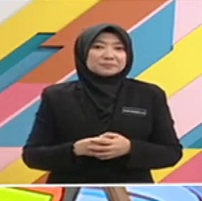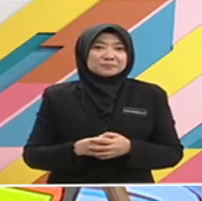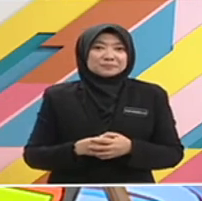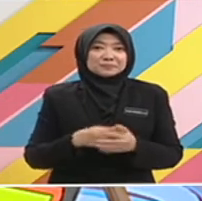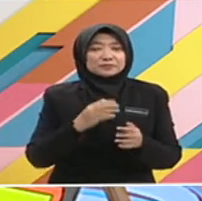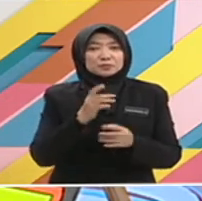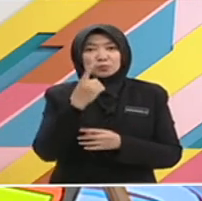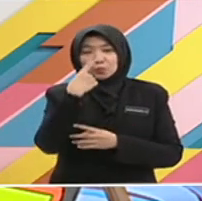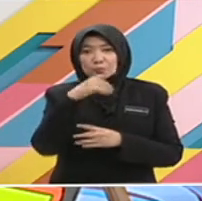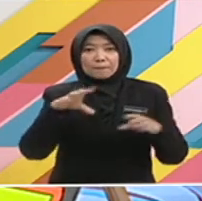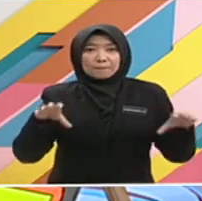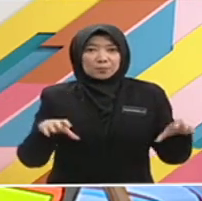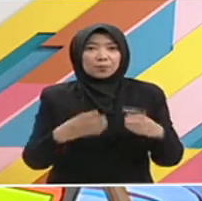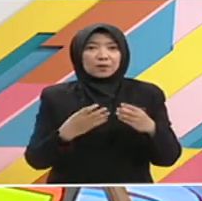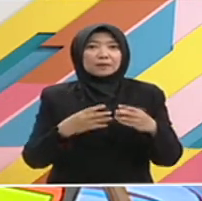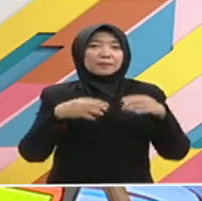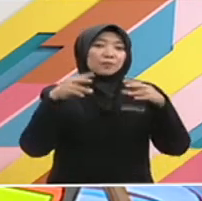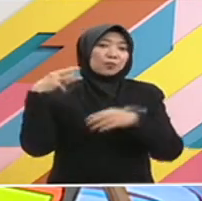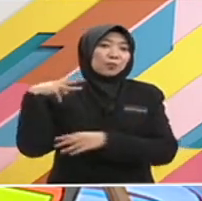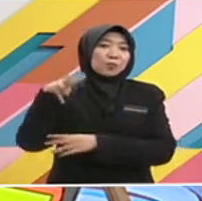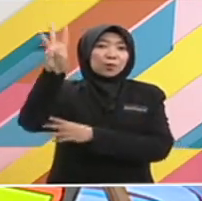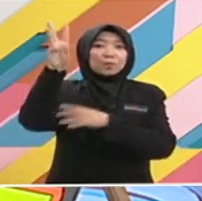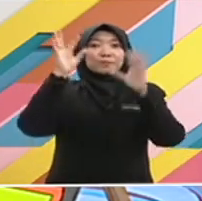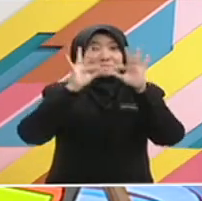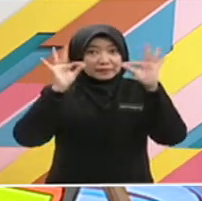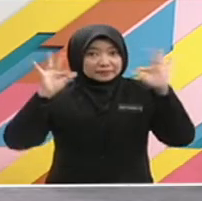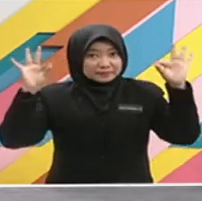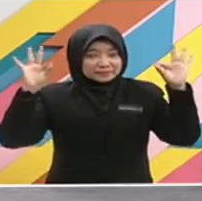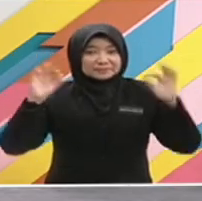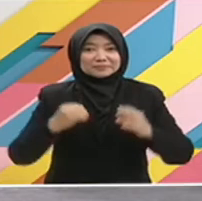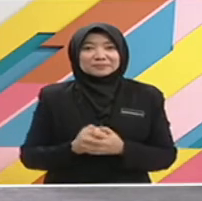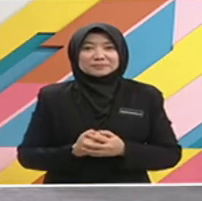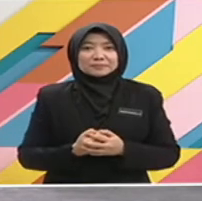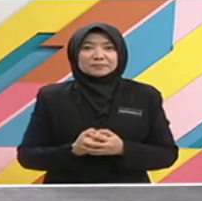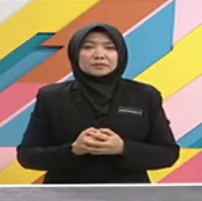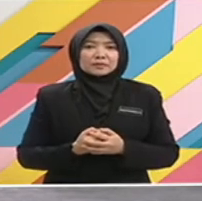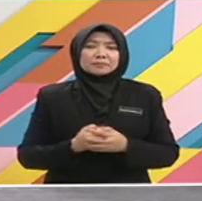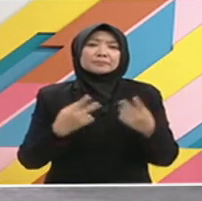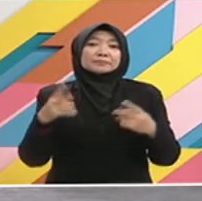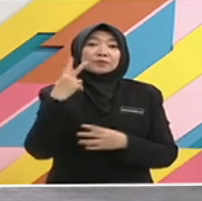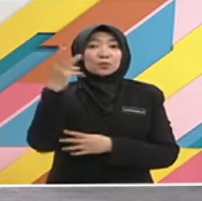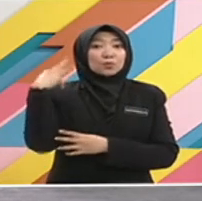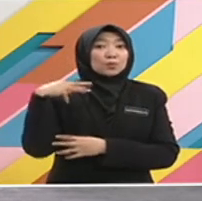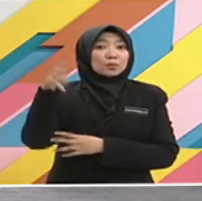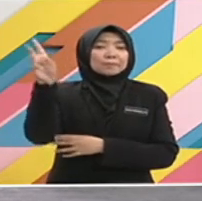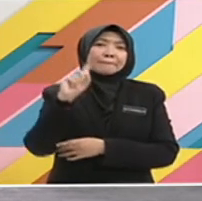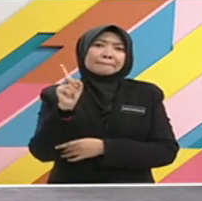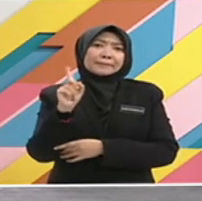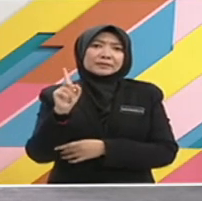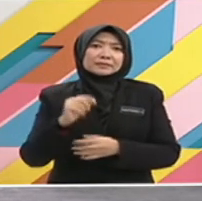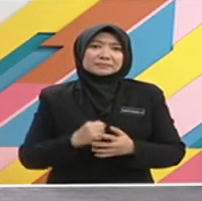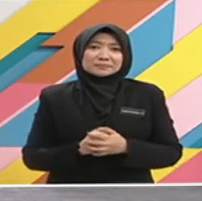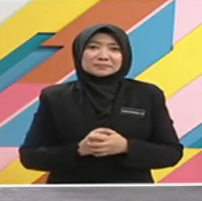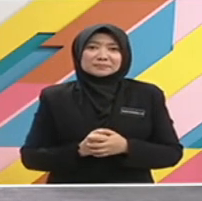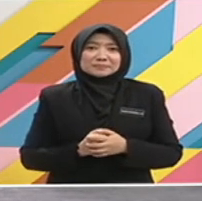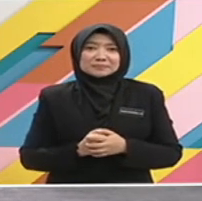hiasan. Baik. Mira, Nisa, saya nak tanya. Nisa biasa nampak wow di mana? Kalau wow, macam saya cakap